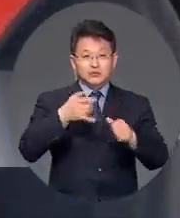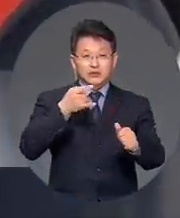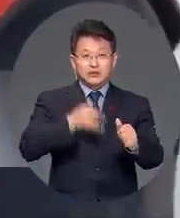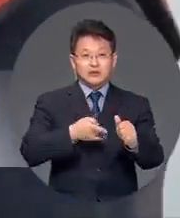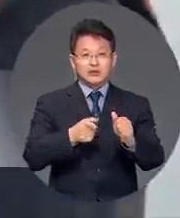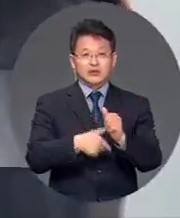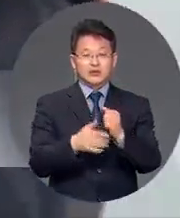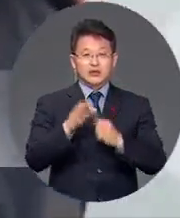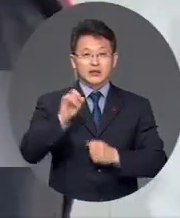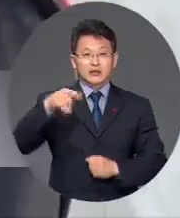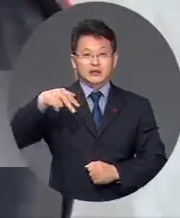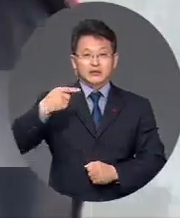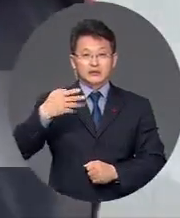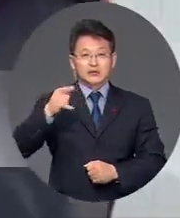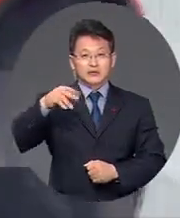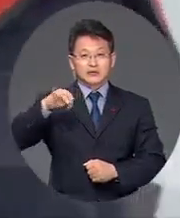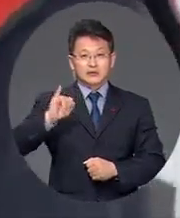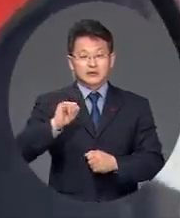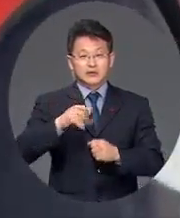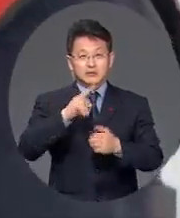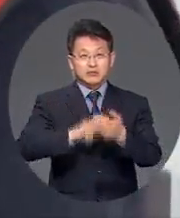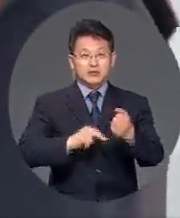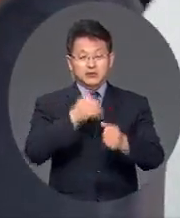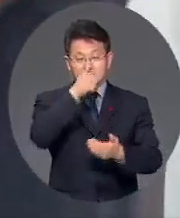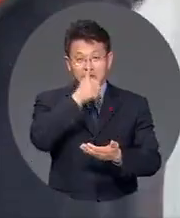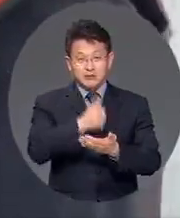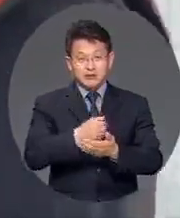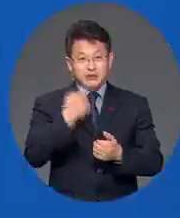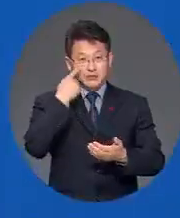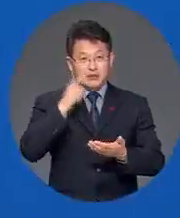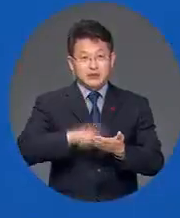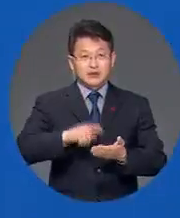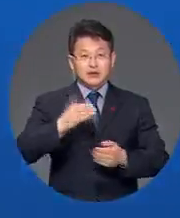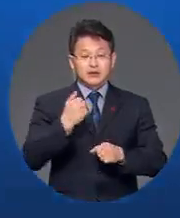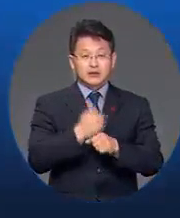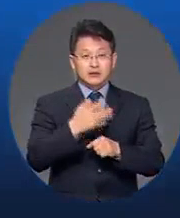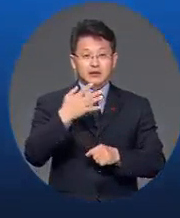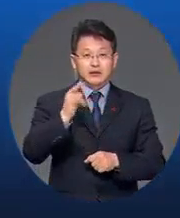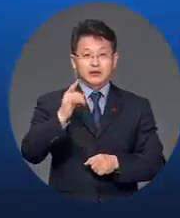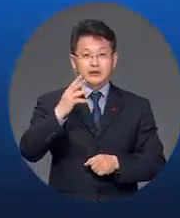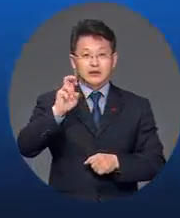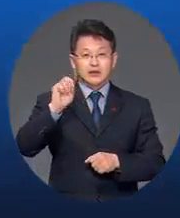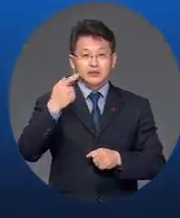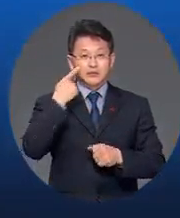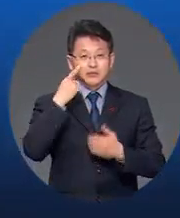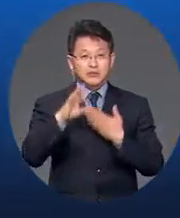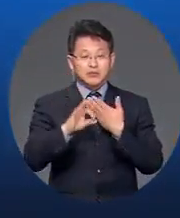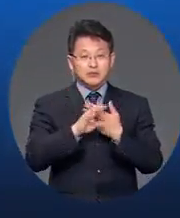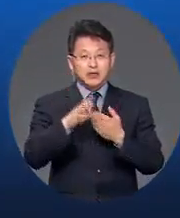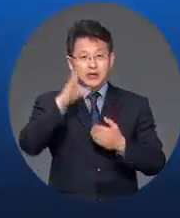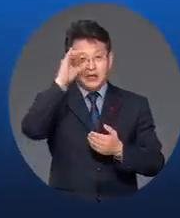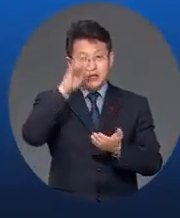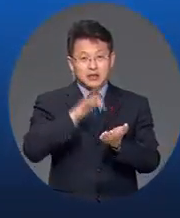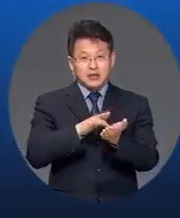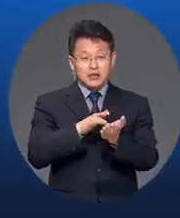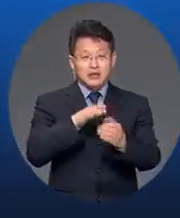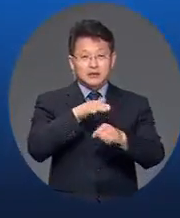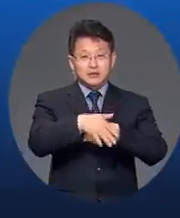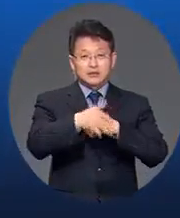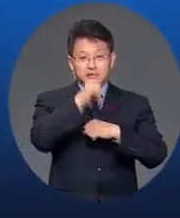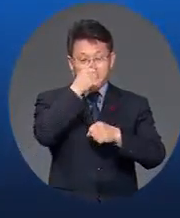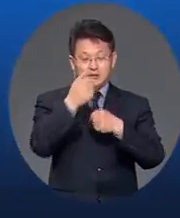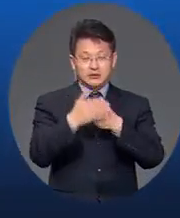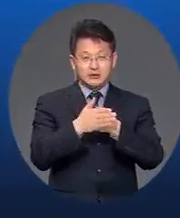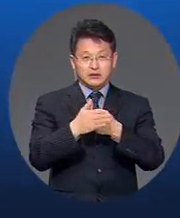종업원들에게 엑스터시와 케타민을 판매한 것으로 드러났습니다. 케타민 같은 경우는 알약의 형태로 되어 있는 것들이 많다